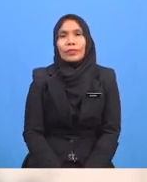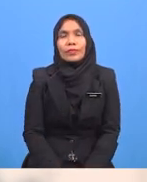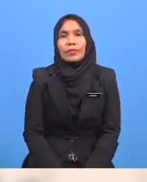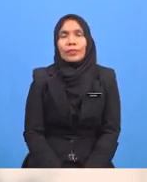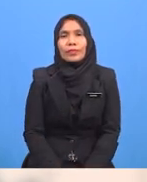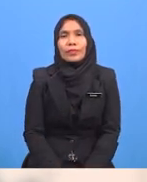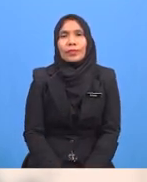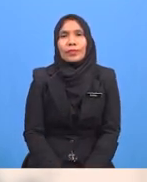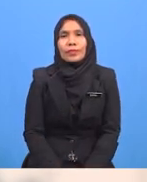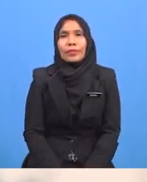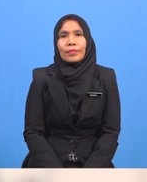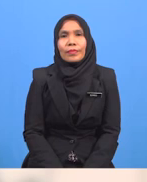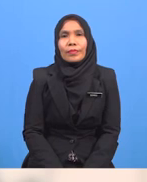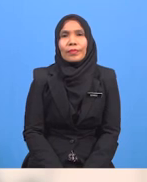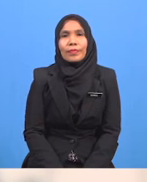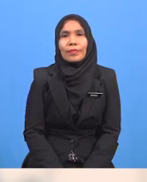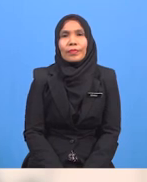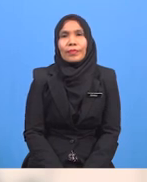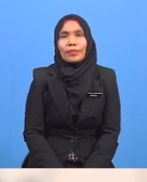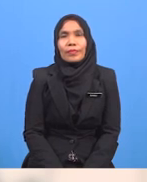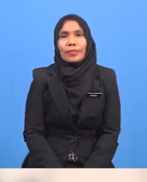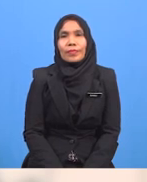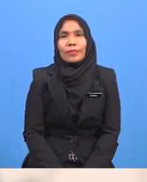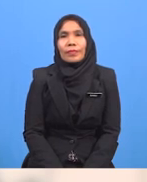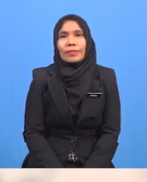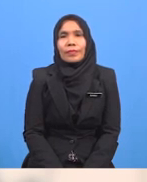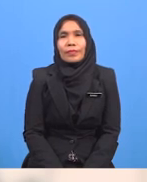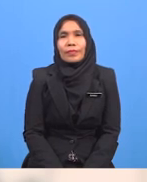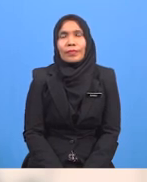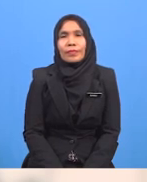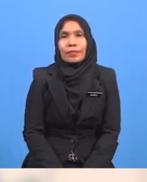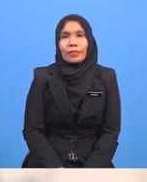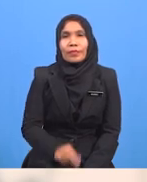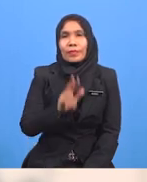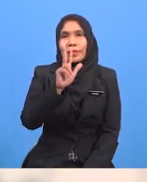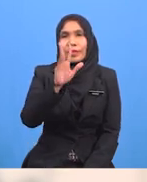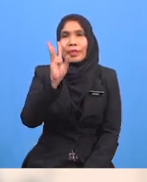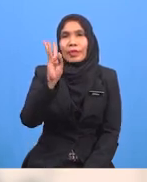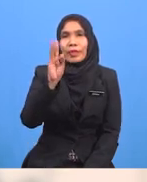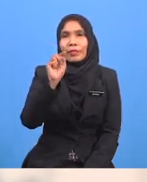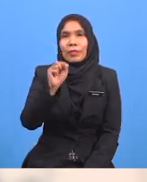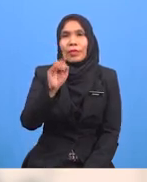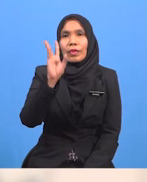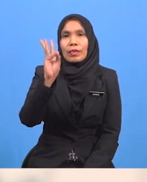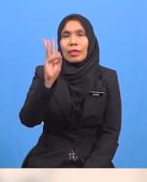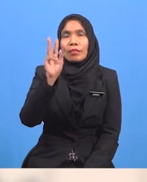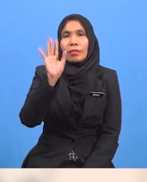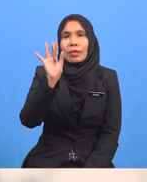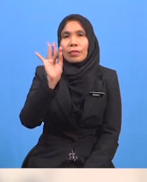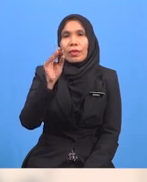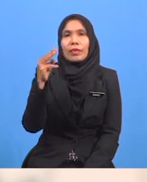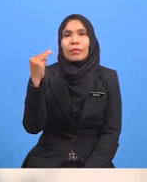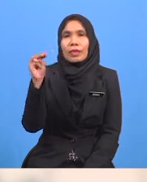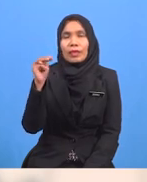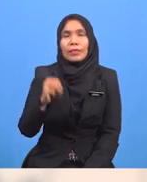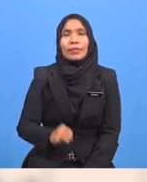Hai oleh itu jarak dinding SD dan hujung kolam you ialah 36 perpuluhan